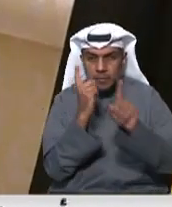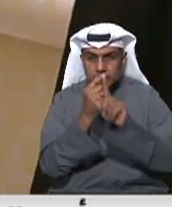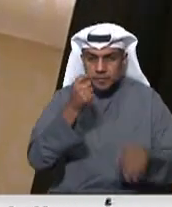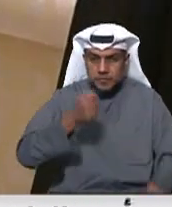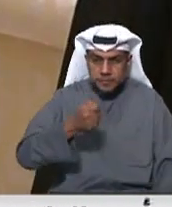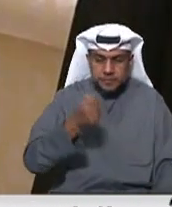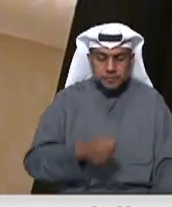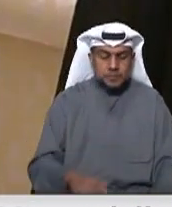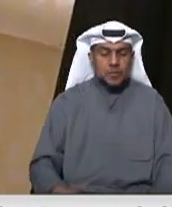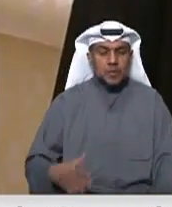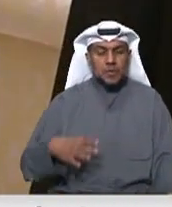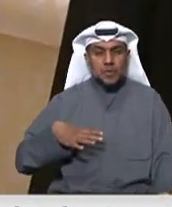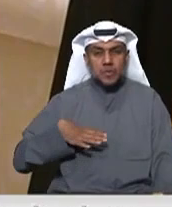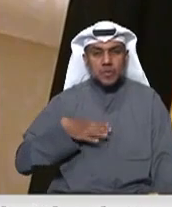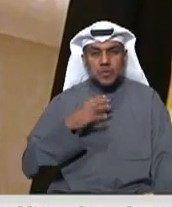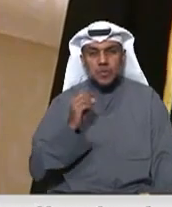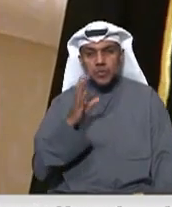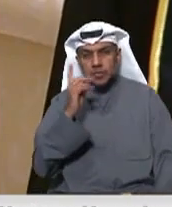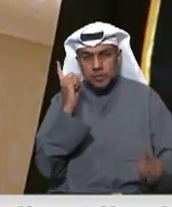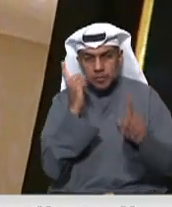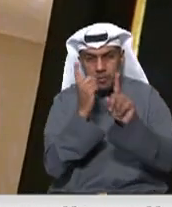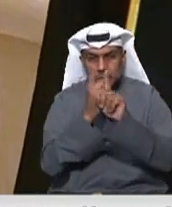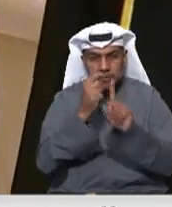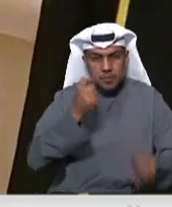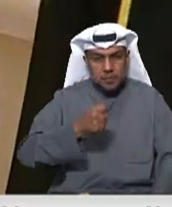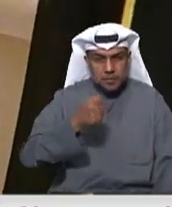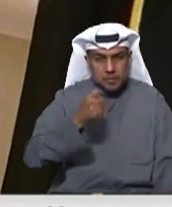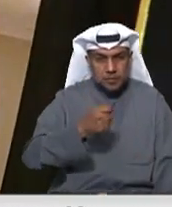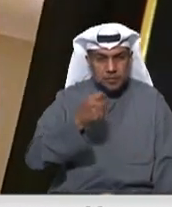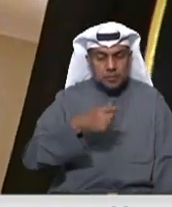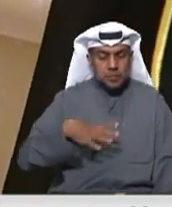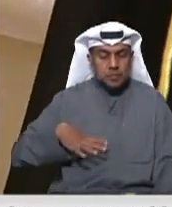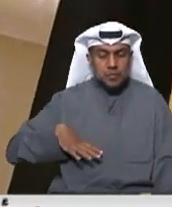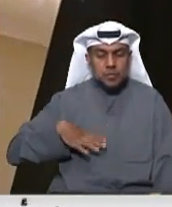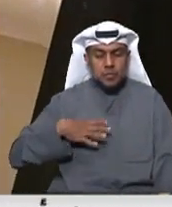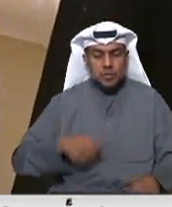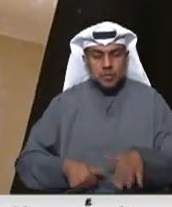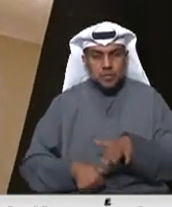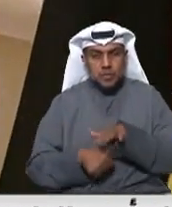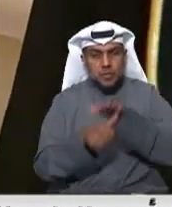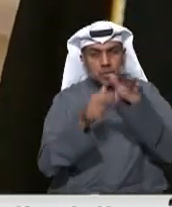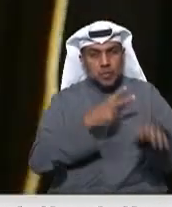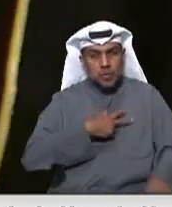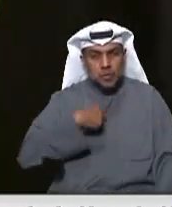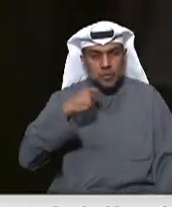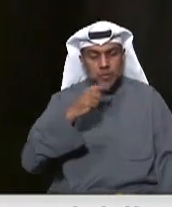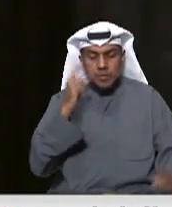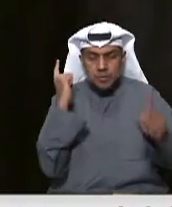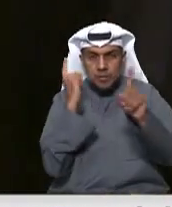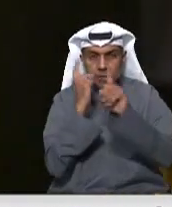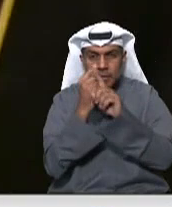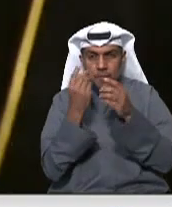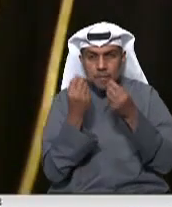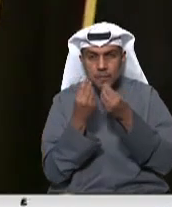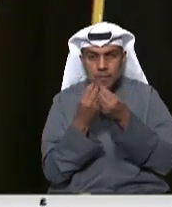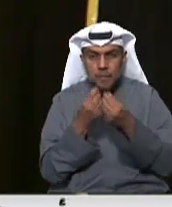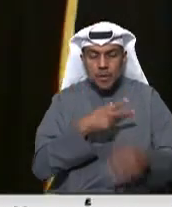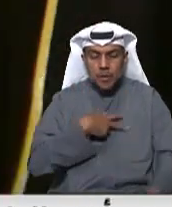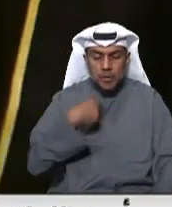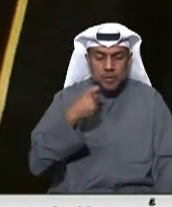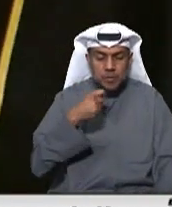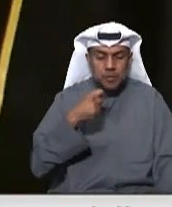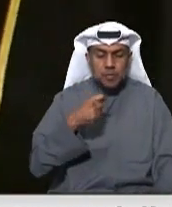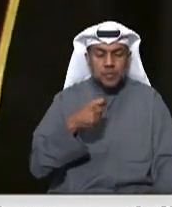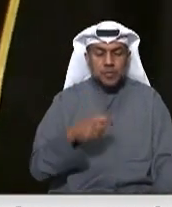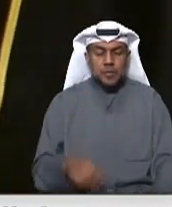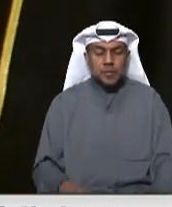المبارك الحمد الصباح وسمو الشيخ صباح خالد الحمد الصباح وسمو الشيخ احمد نواف الاحمد الصباح